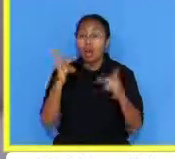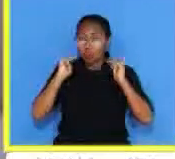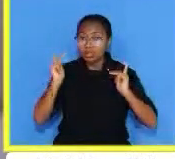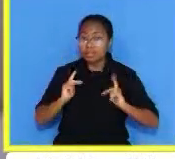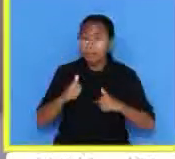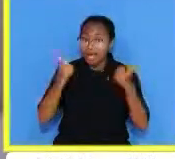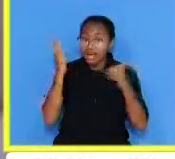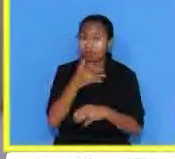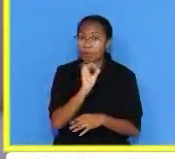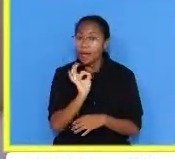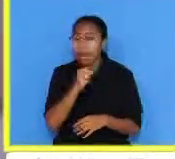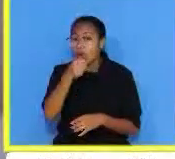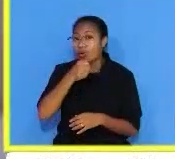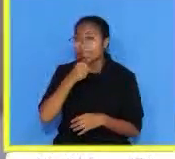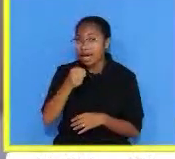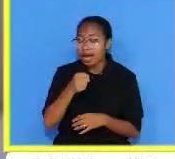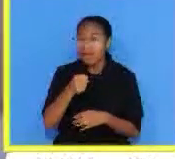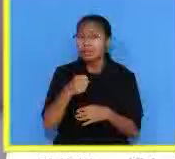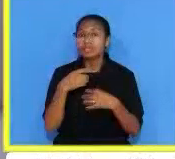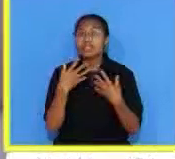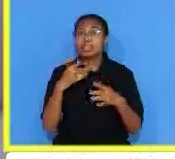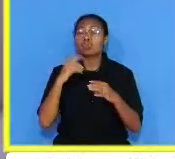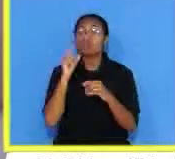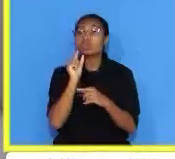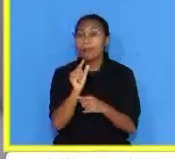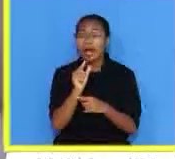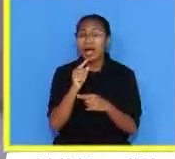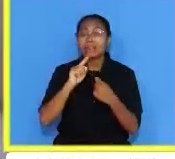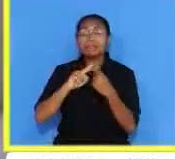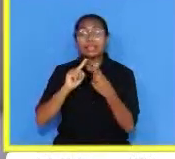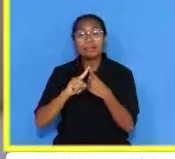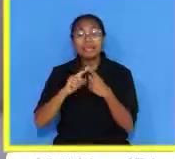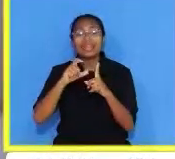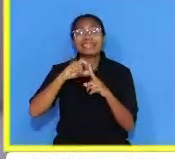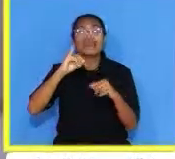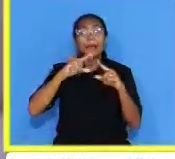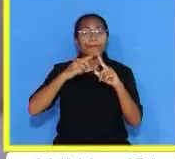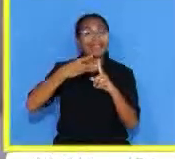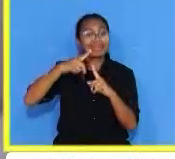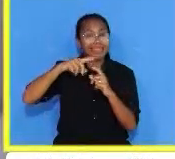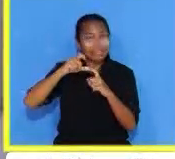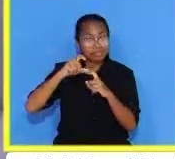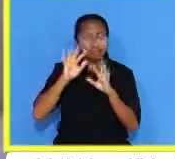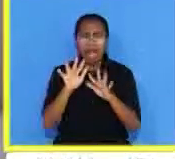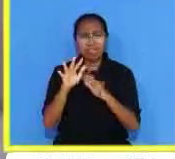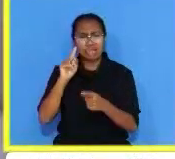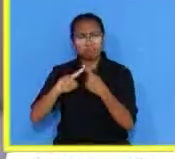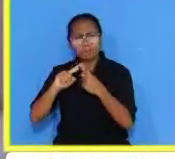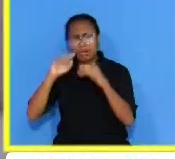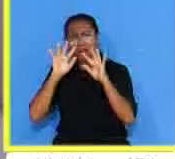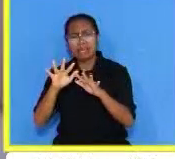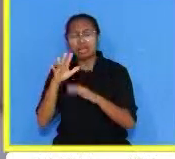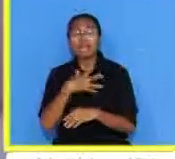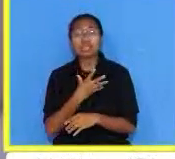tadi misalnya para komorbid, karena para komorbid banyak yang masih takut ya. Jadi silahkan